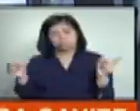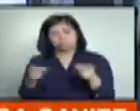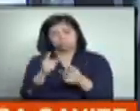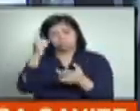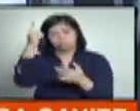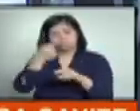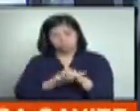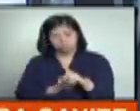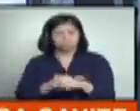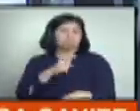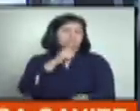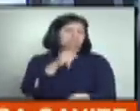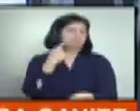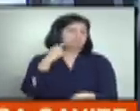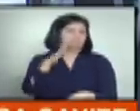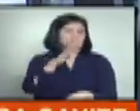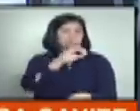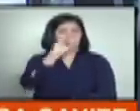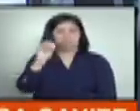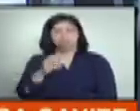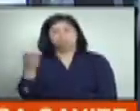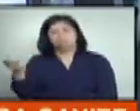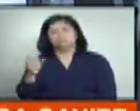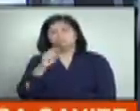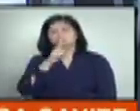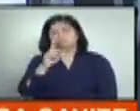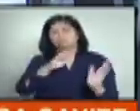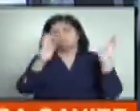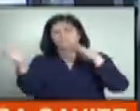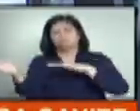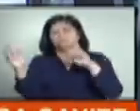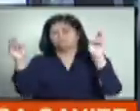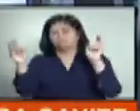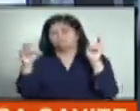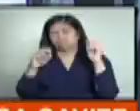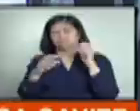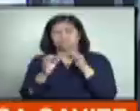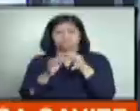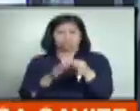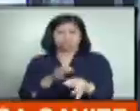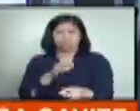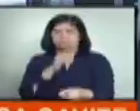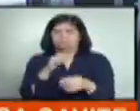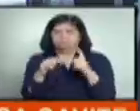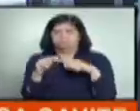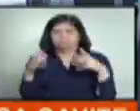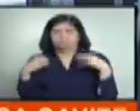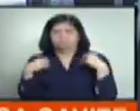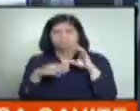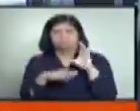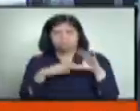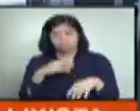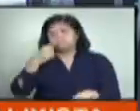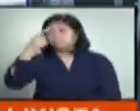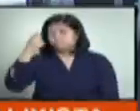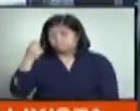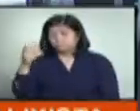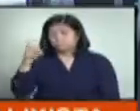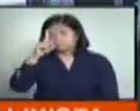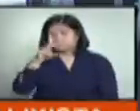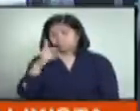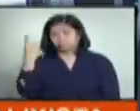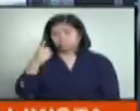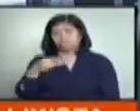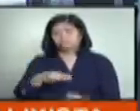of 1 month, talaga naman 50% ibibigay sa'yo. So, magkakaroon ng tatawagin mong delayed. hindi mo matatanggap ng buo dahil kalahati